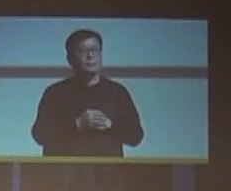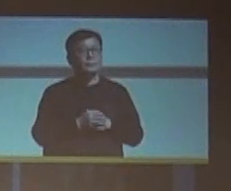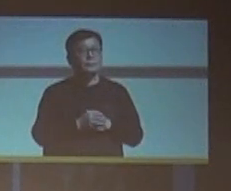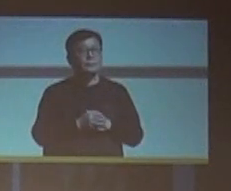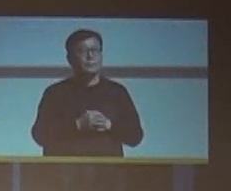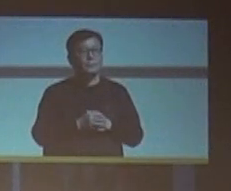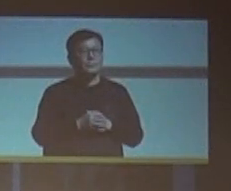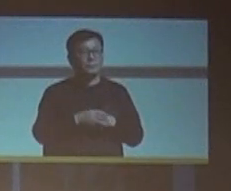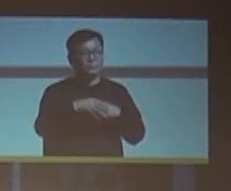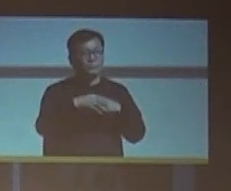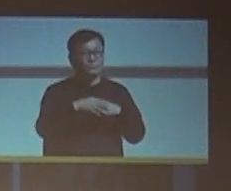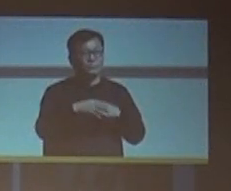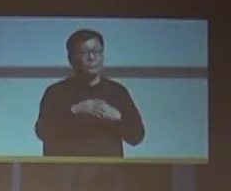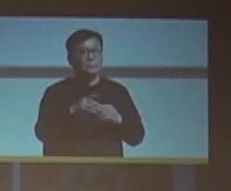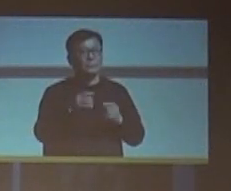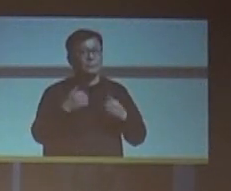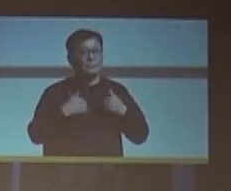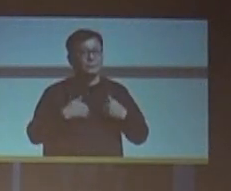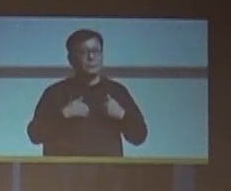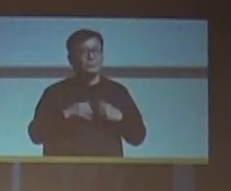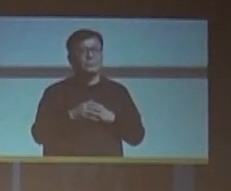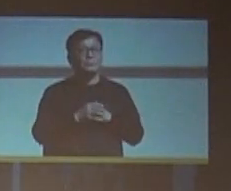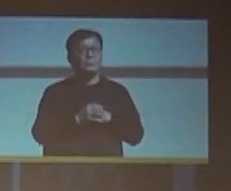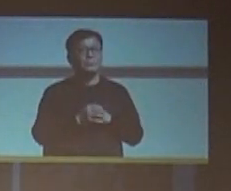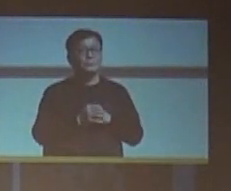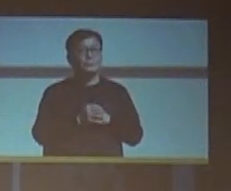반갑습니다. 네.